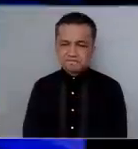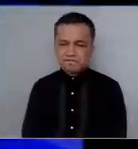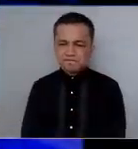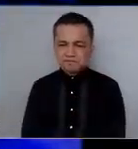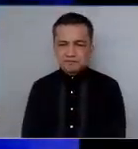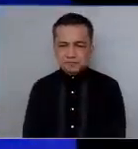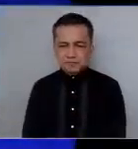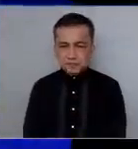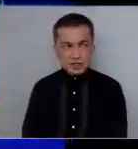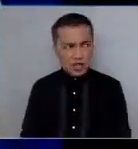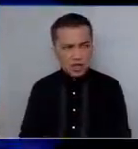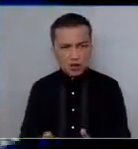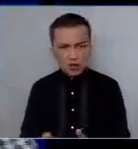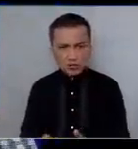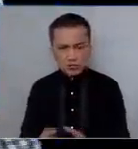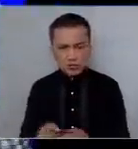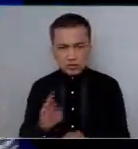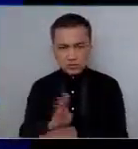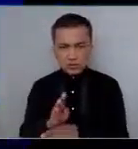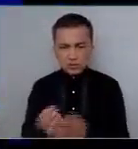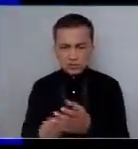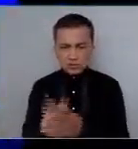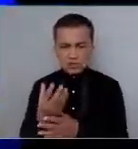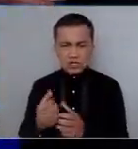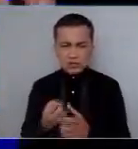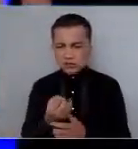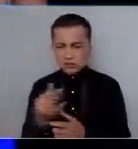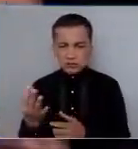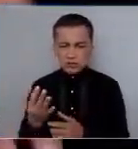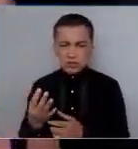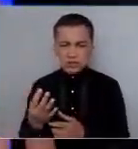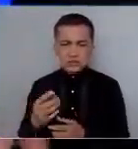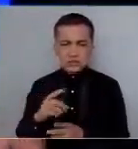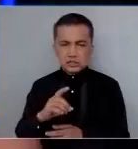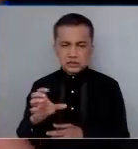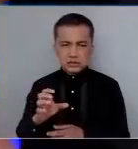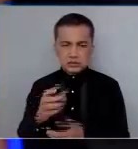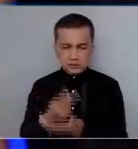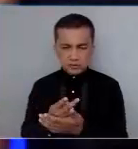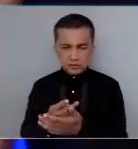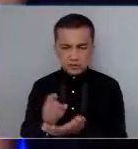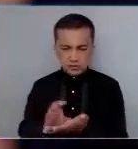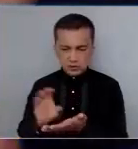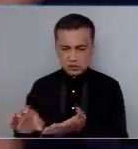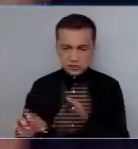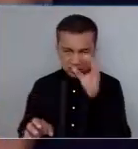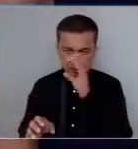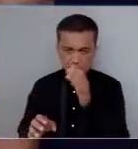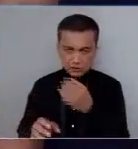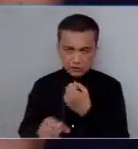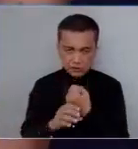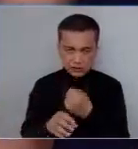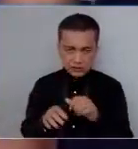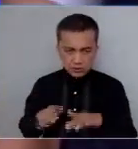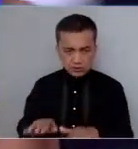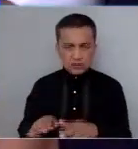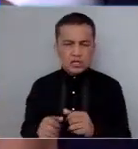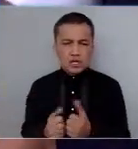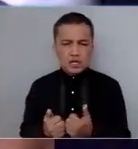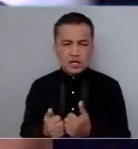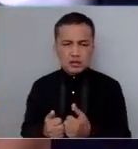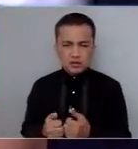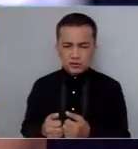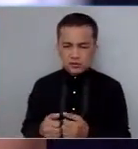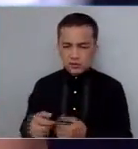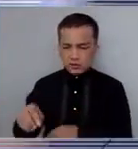mo? Sabi mo nga, nagsimula ka lang sa ilang daang piso na puhunan, naghanap ka lang ng pwedeng makontrata na mananahe. Paano mo ngayon pinaikot